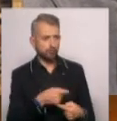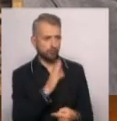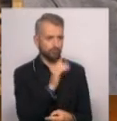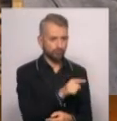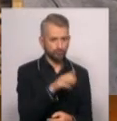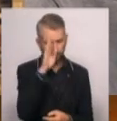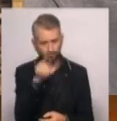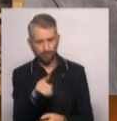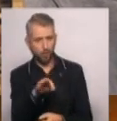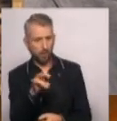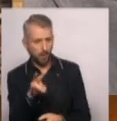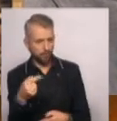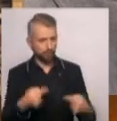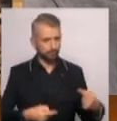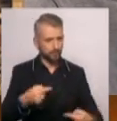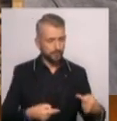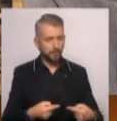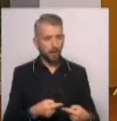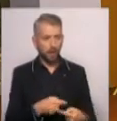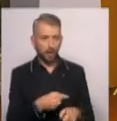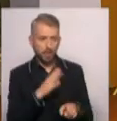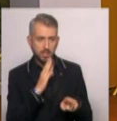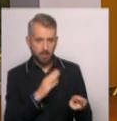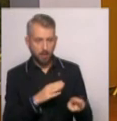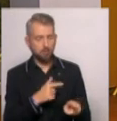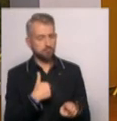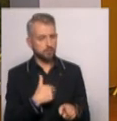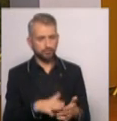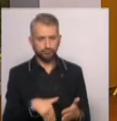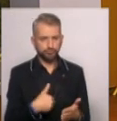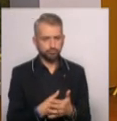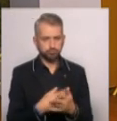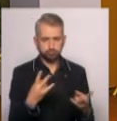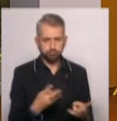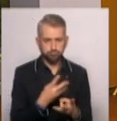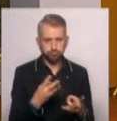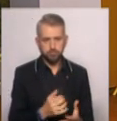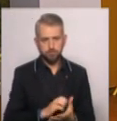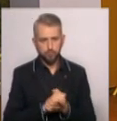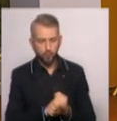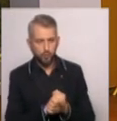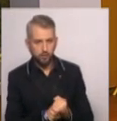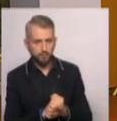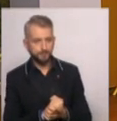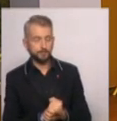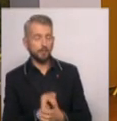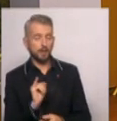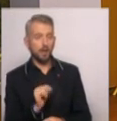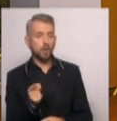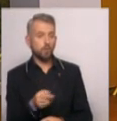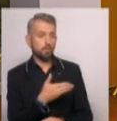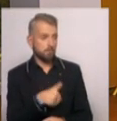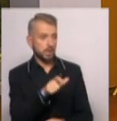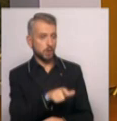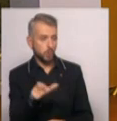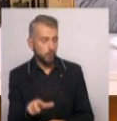Тому ми залишаємось з Наталією приятелями. Я цінував і завжди цінуватиму її позицію. І тому ми люди,